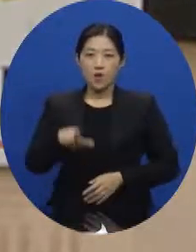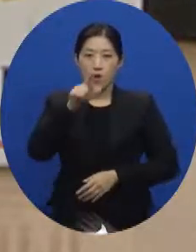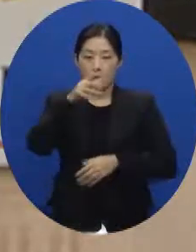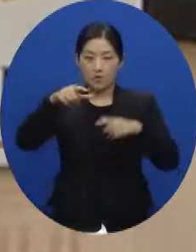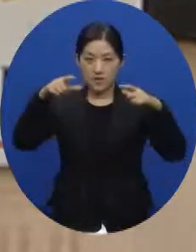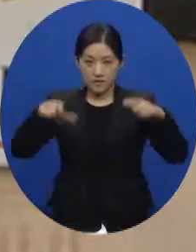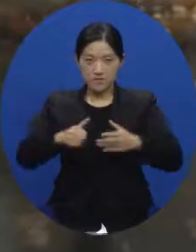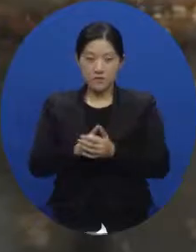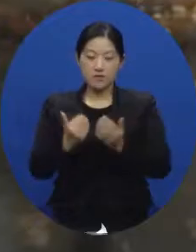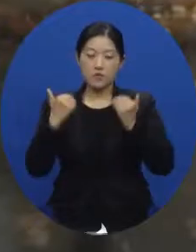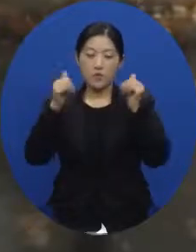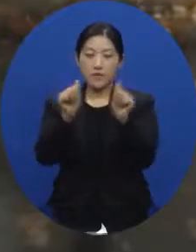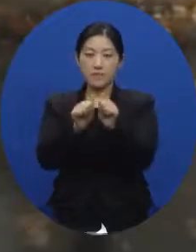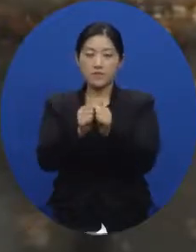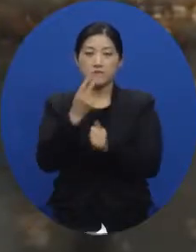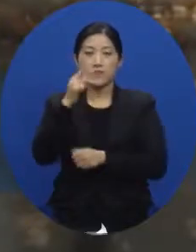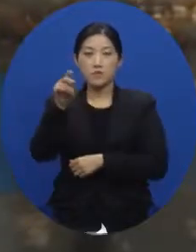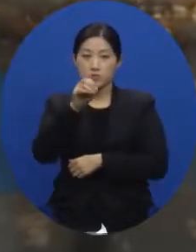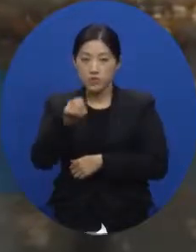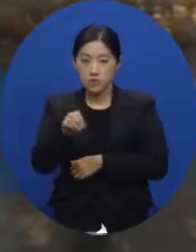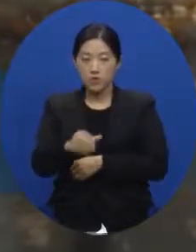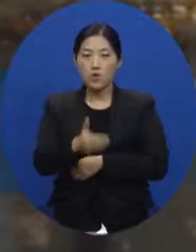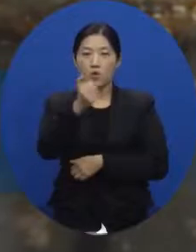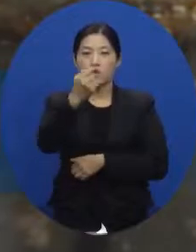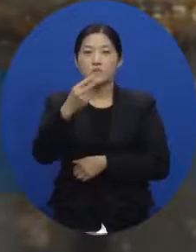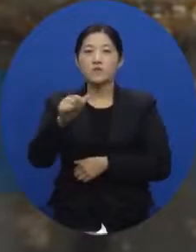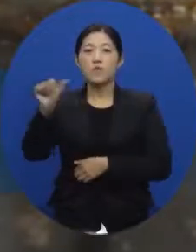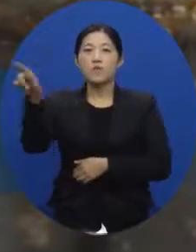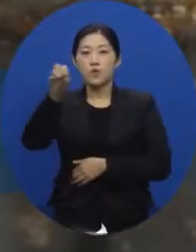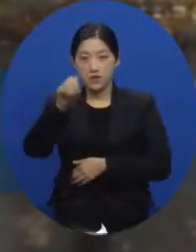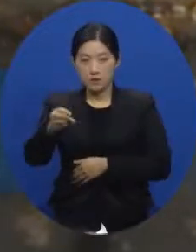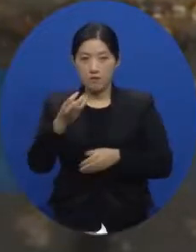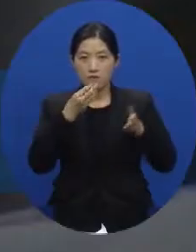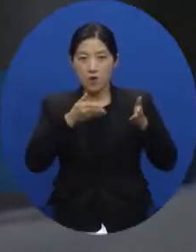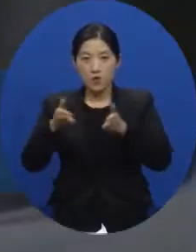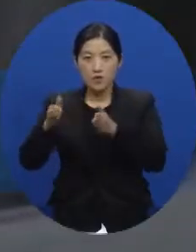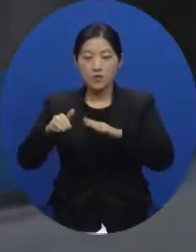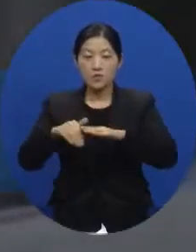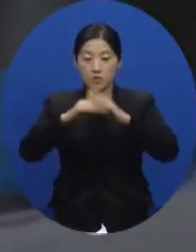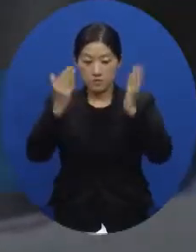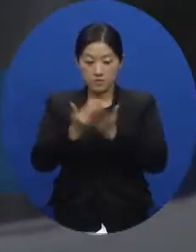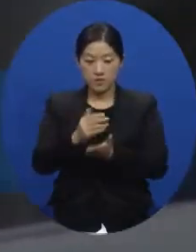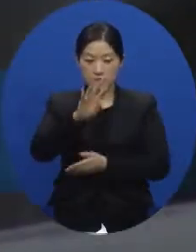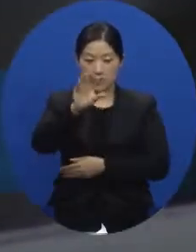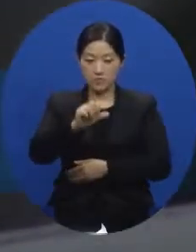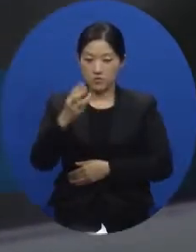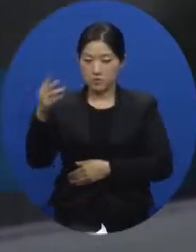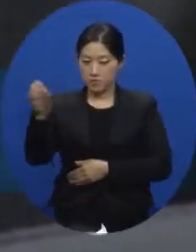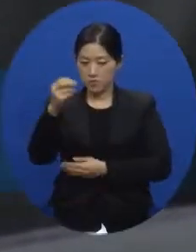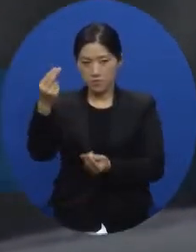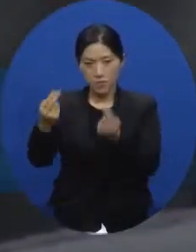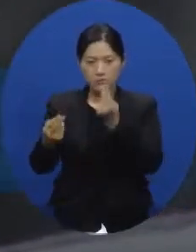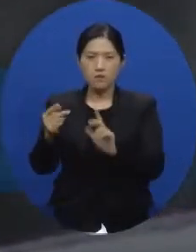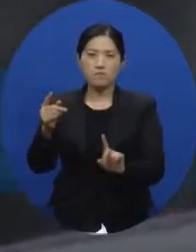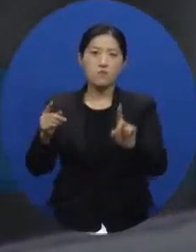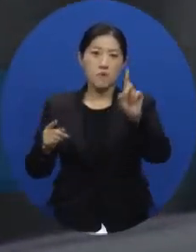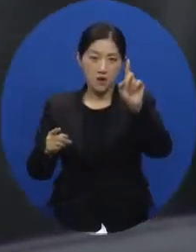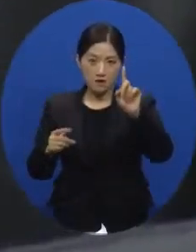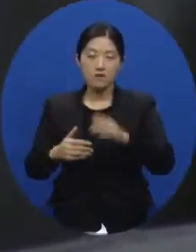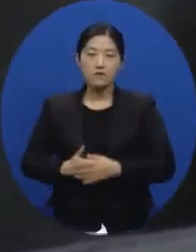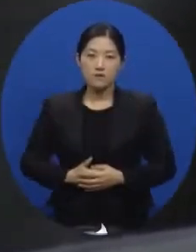오산시 성인 남성의 흡연율은 52.5%로 경기도 45.3%에 비해 높은